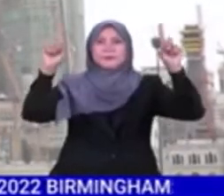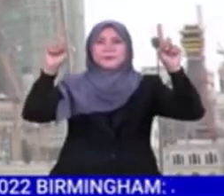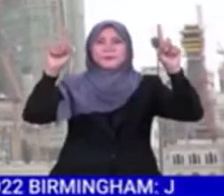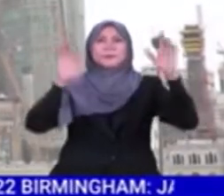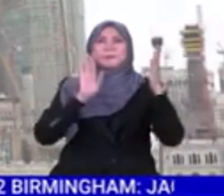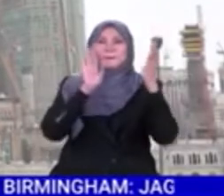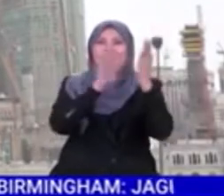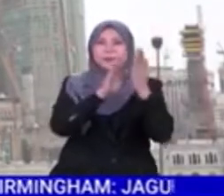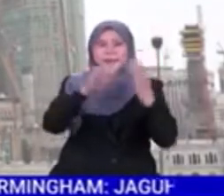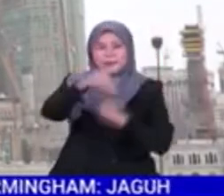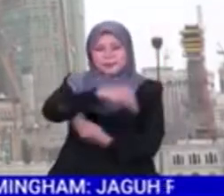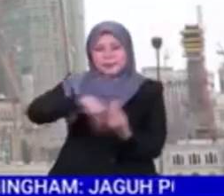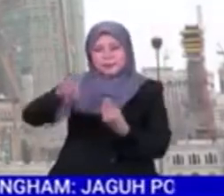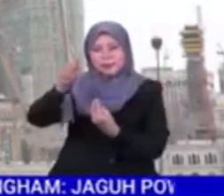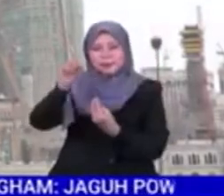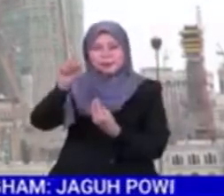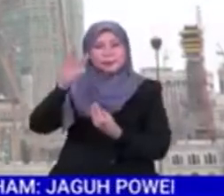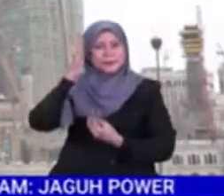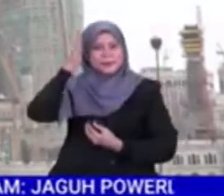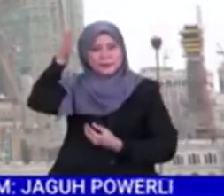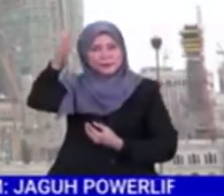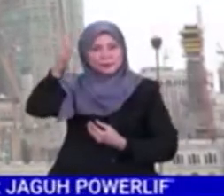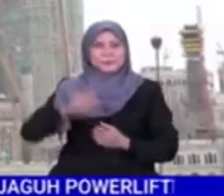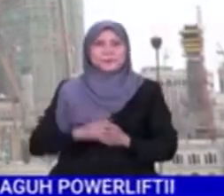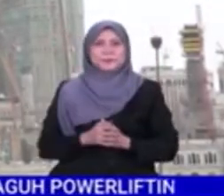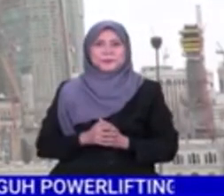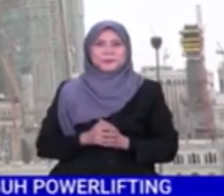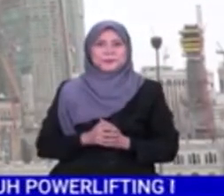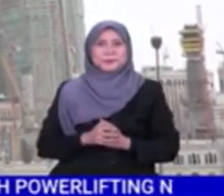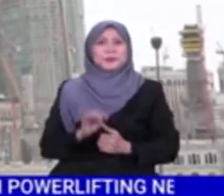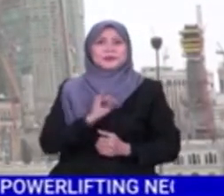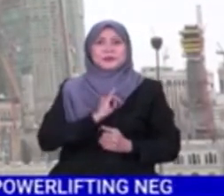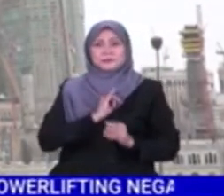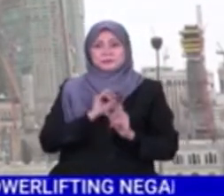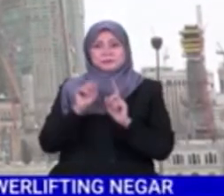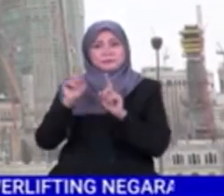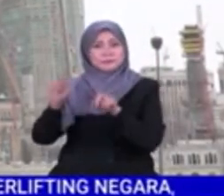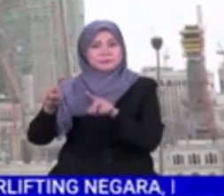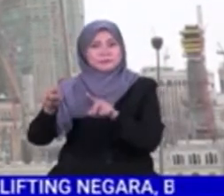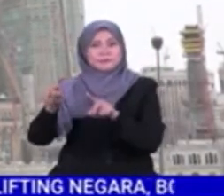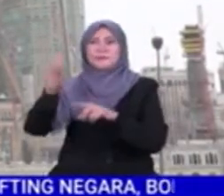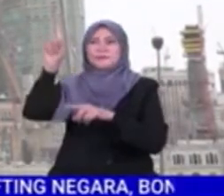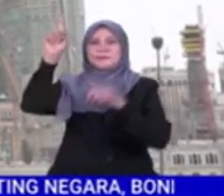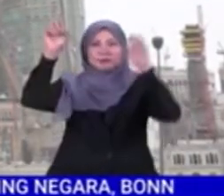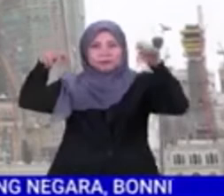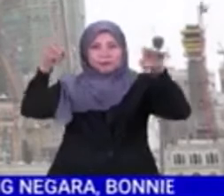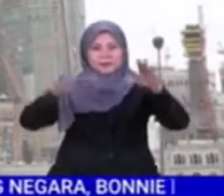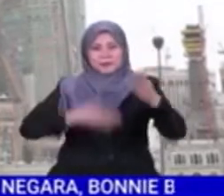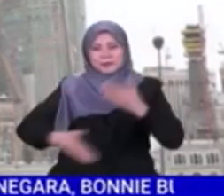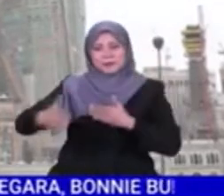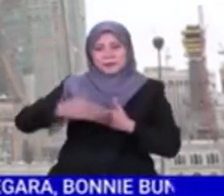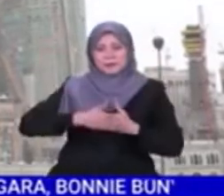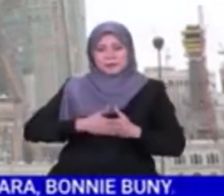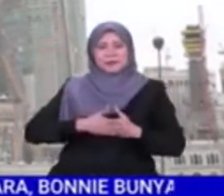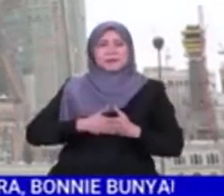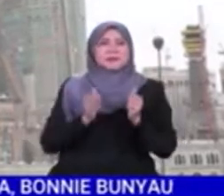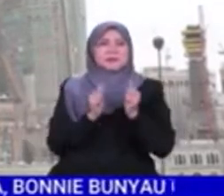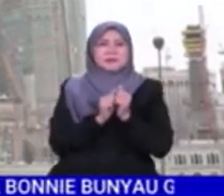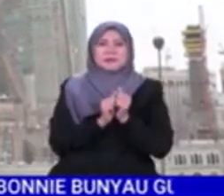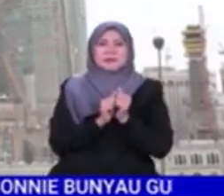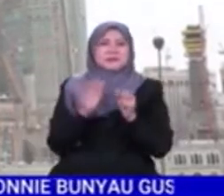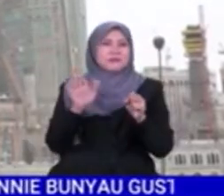menghadapi musim-musim haji yang akan datang. Hadirku sebagai Duyufur Rahman, kembaliku dengan